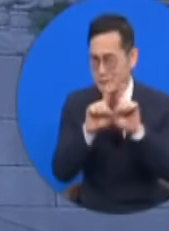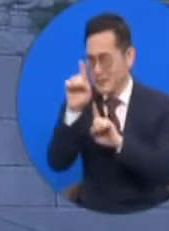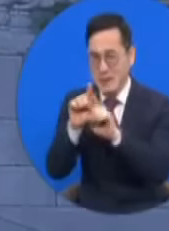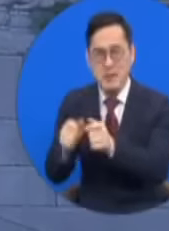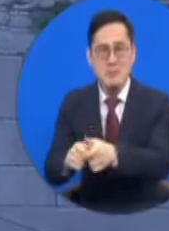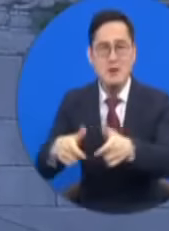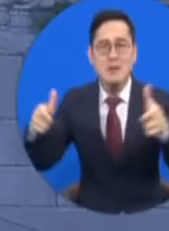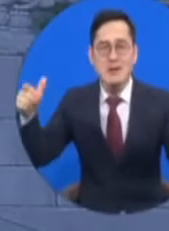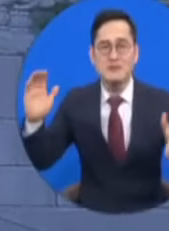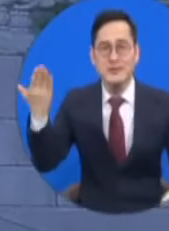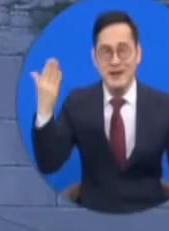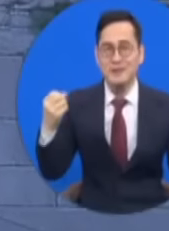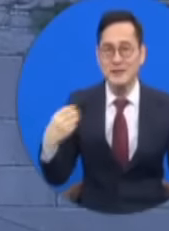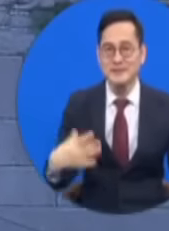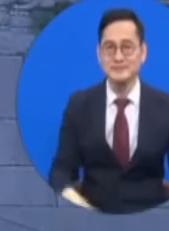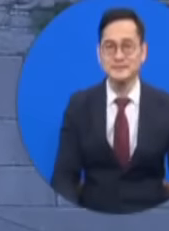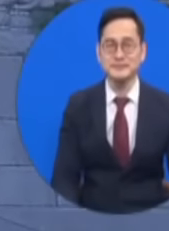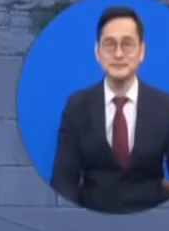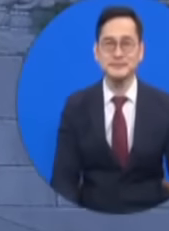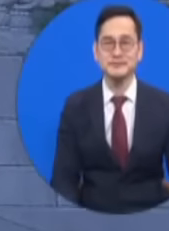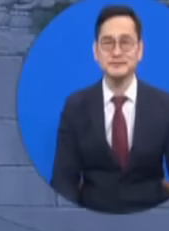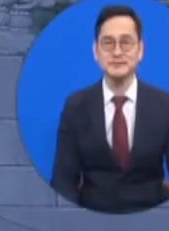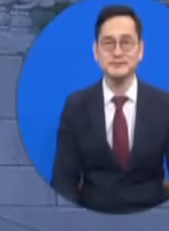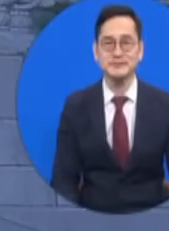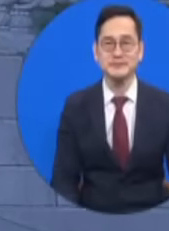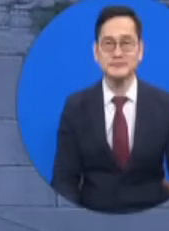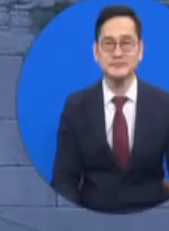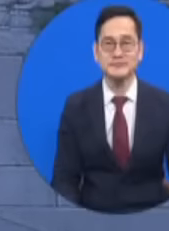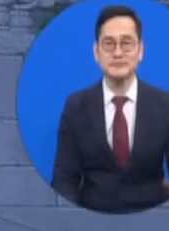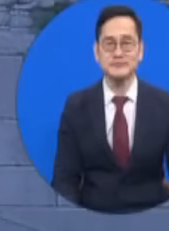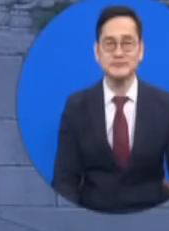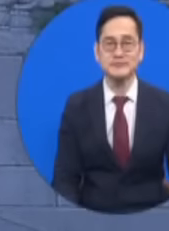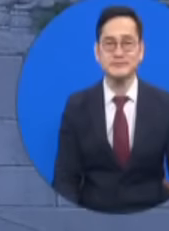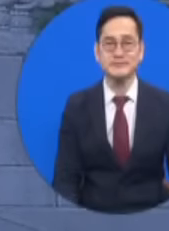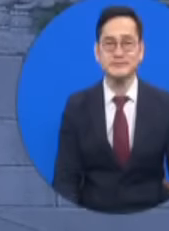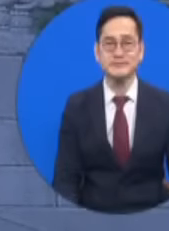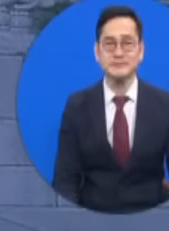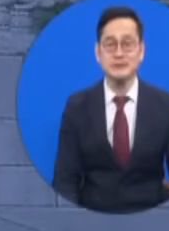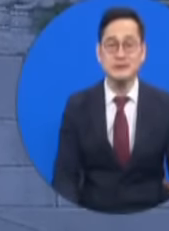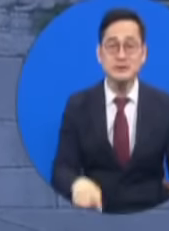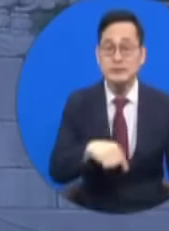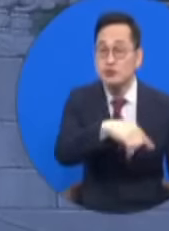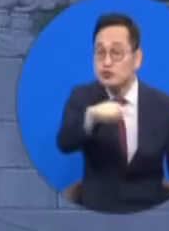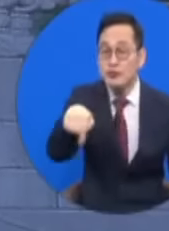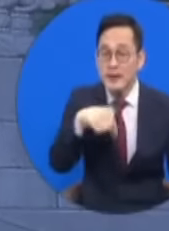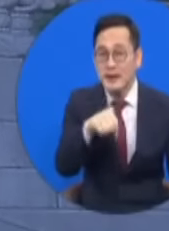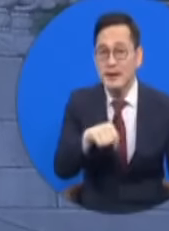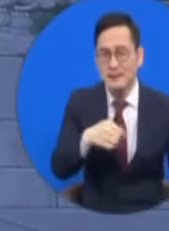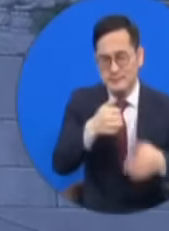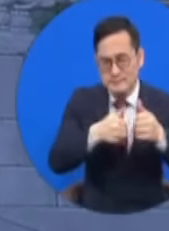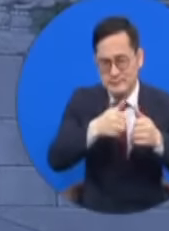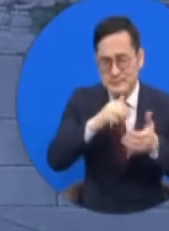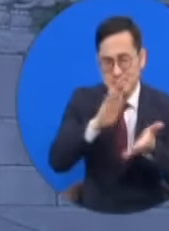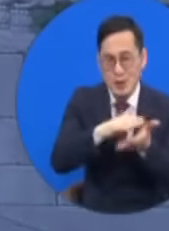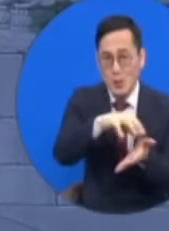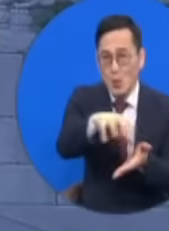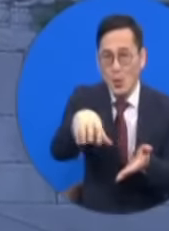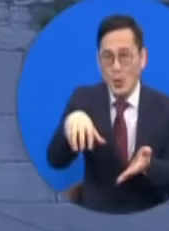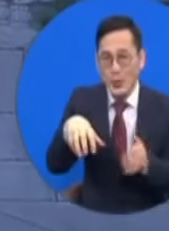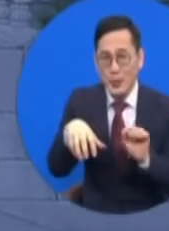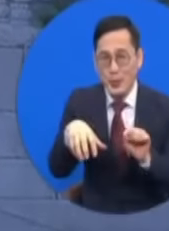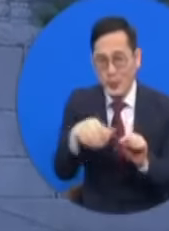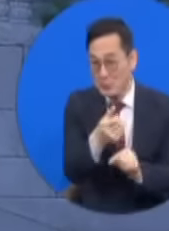늘었다. 그중에 여야가 공이 꼽고 있는 격전지역에 마지막 공표된 여론조사를 몇